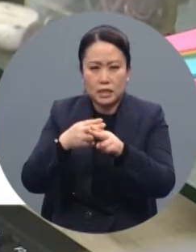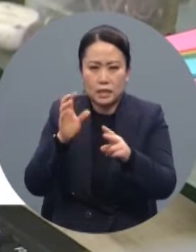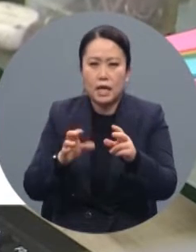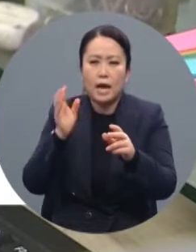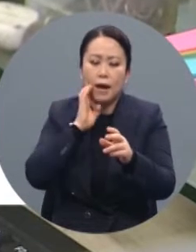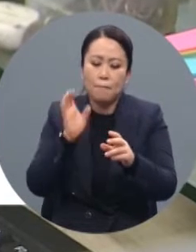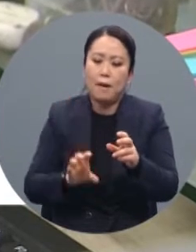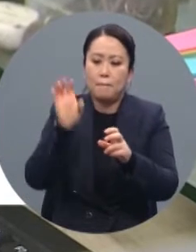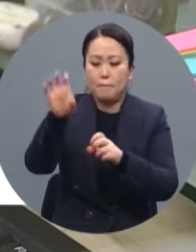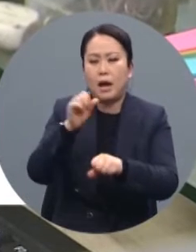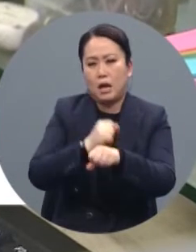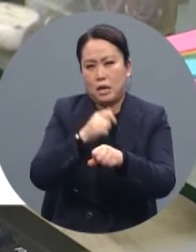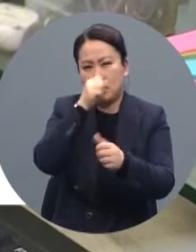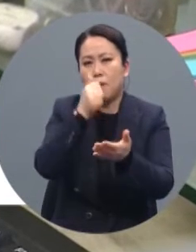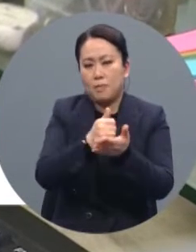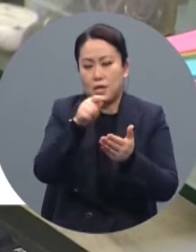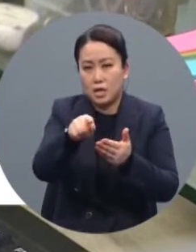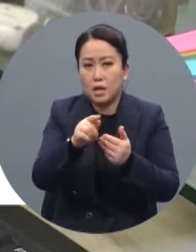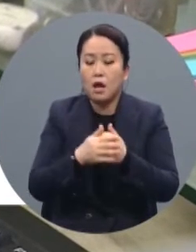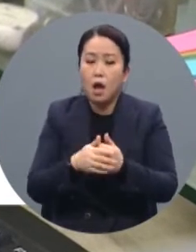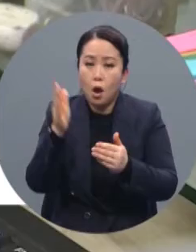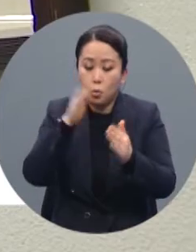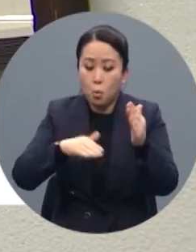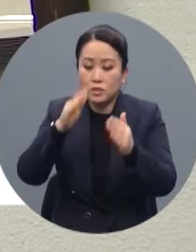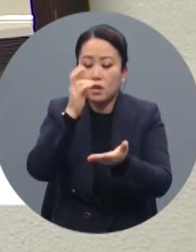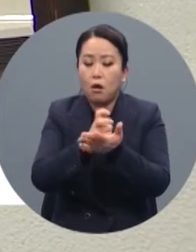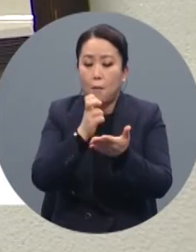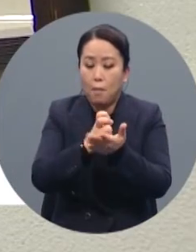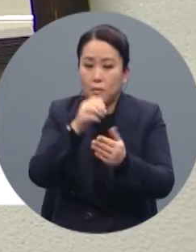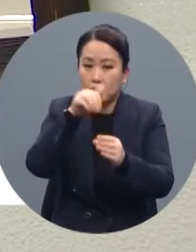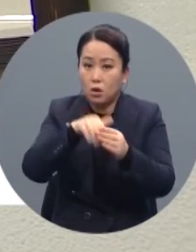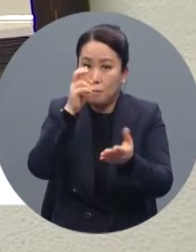있습니다. 공직선거법에 따라 투표 용지를 촬영한